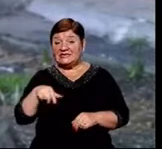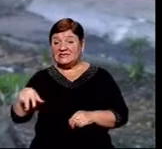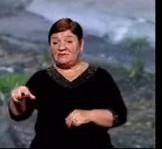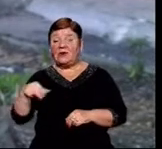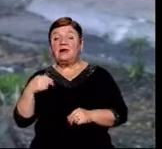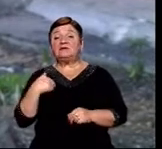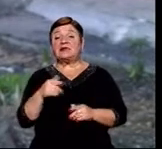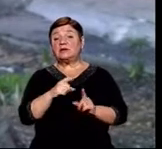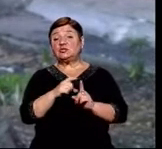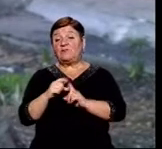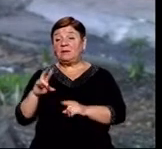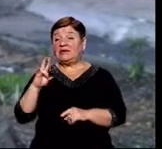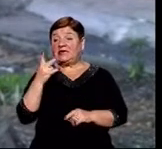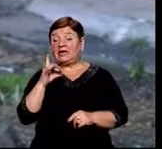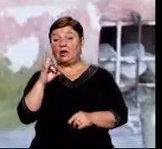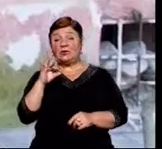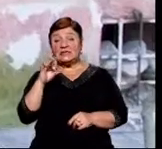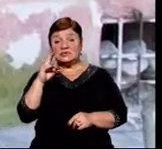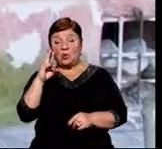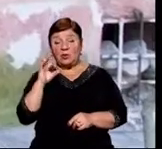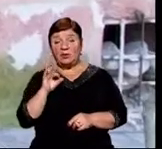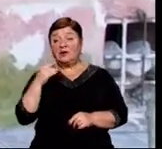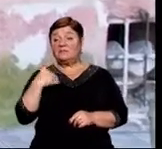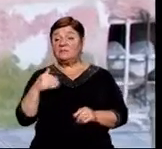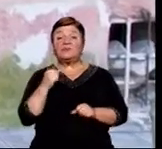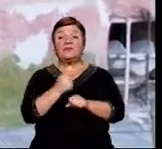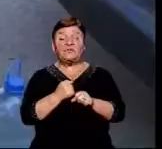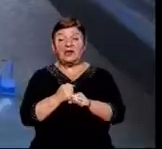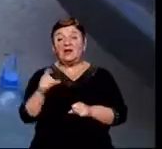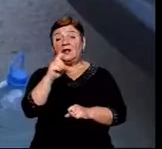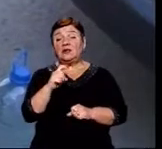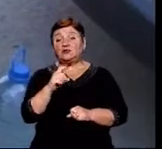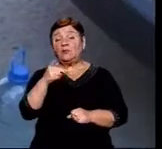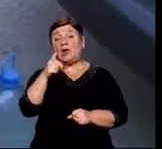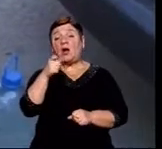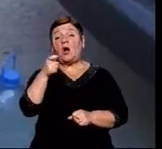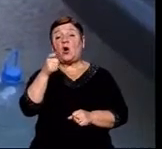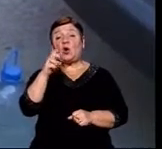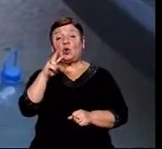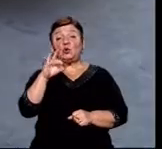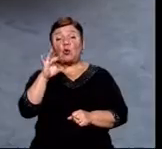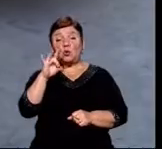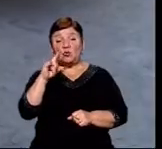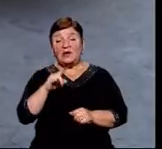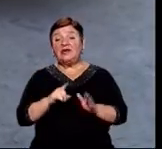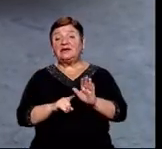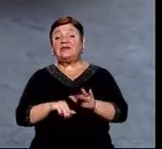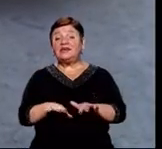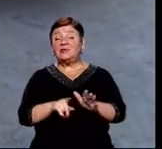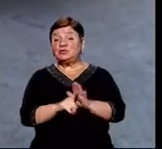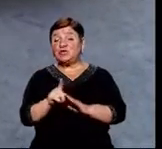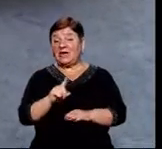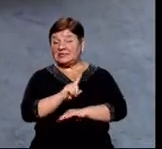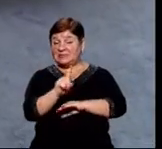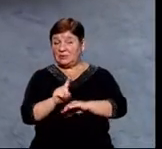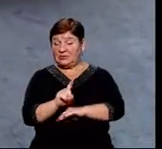швейній фабриці. За словами Наталії Левицької, обробляють під'їзди дезінфікуючим засобом на основі хлору. Діяти він починає через годину. Оксана Ушакова, Віктор